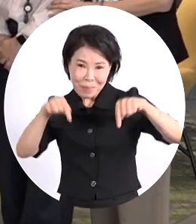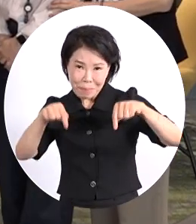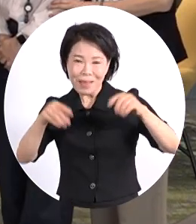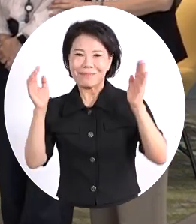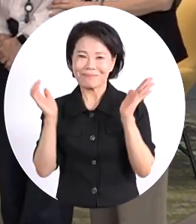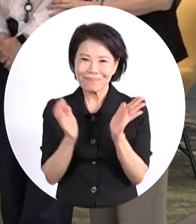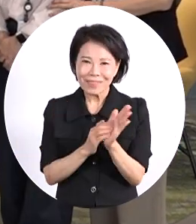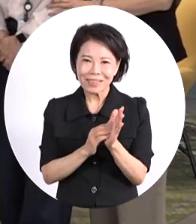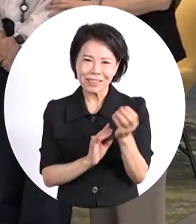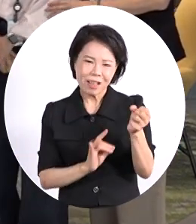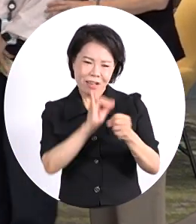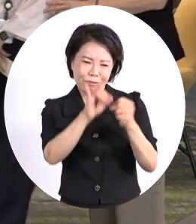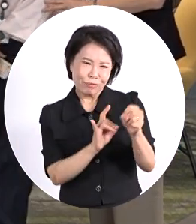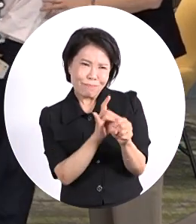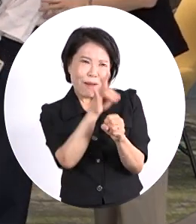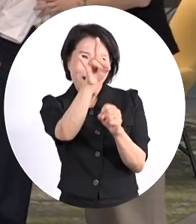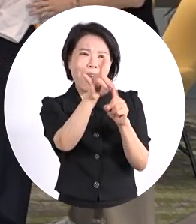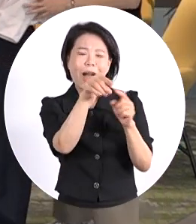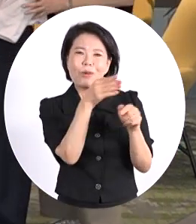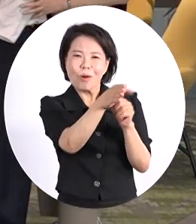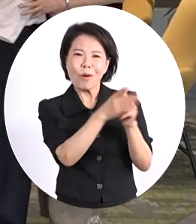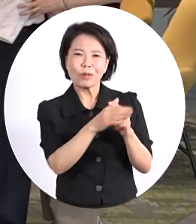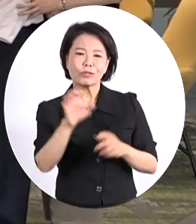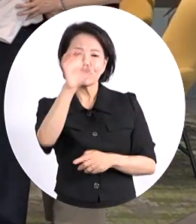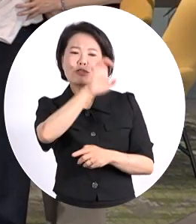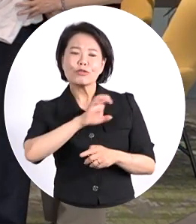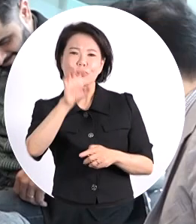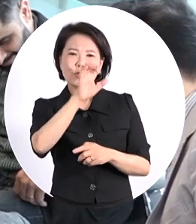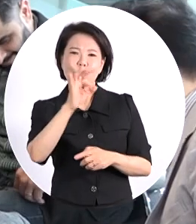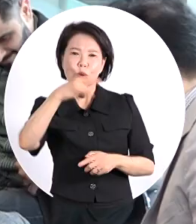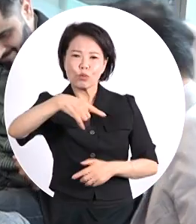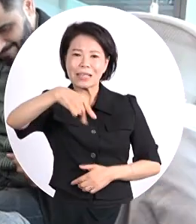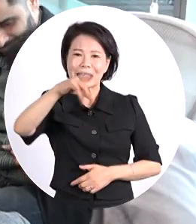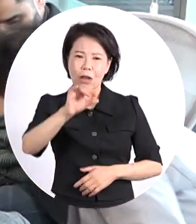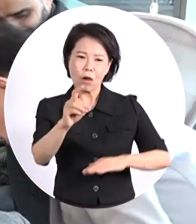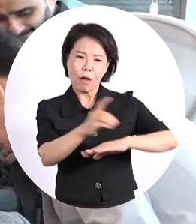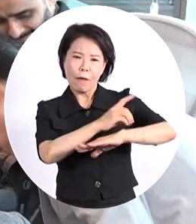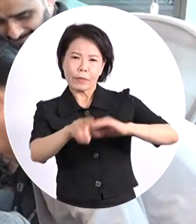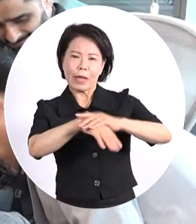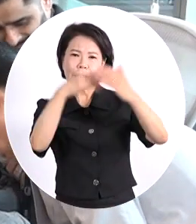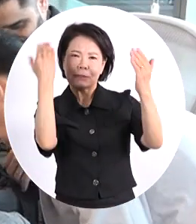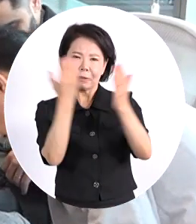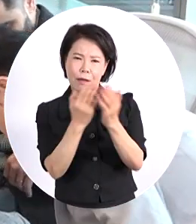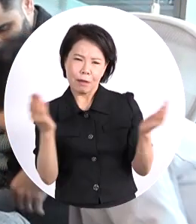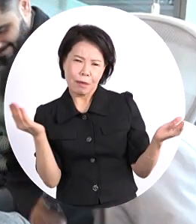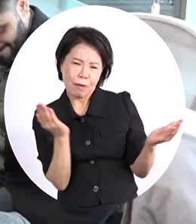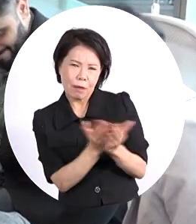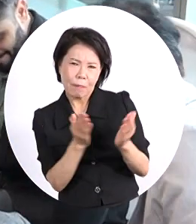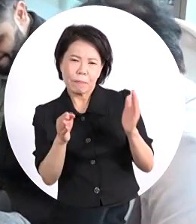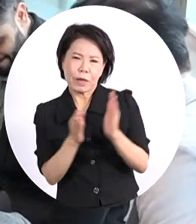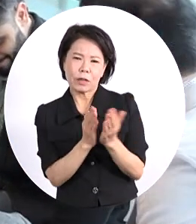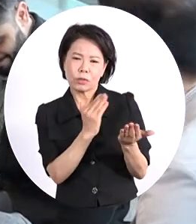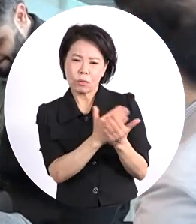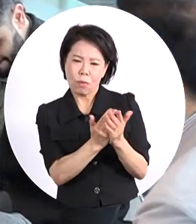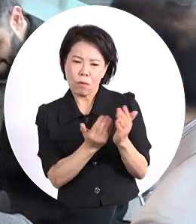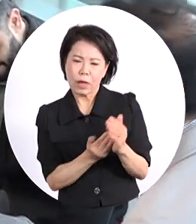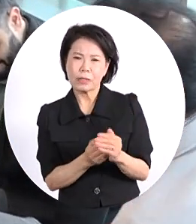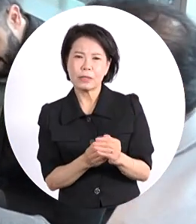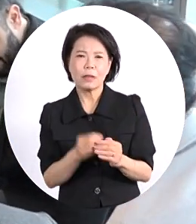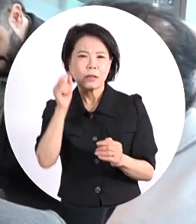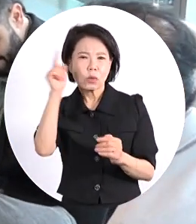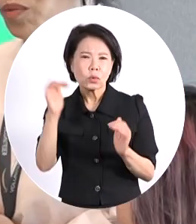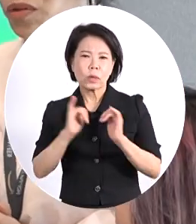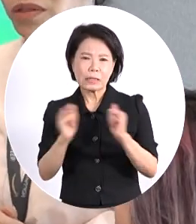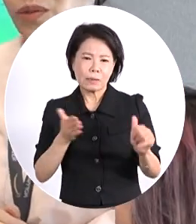논의했는데요. 우주항공 분야에서는 유럽 우주청 위성 데이터를 활용한 해커톤 개최와 전문 인력 양성